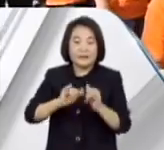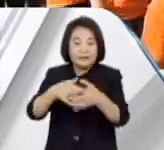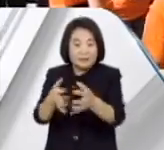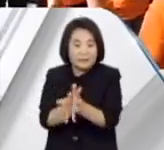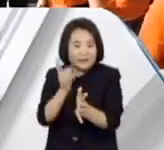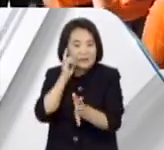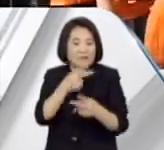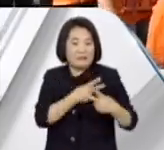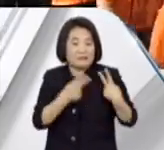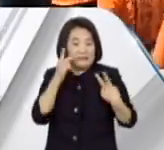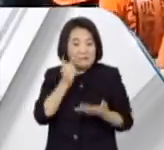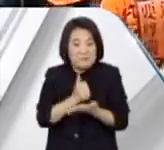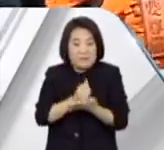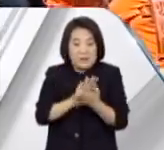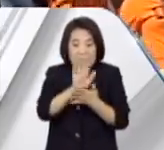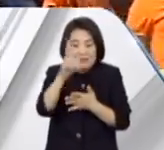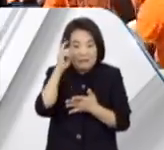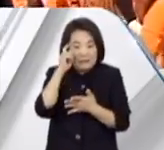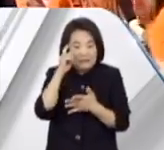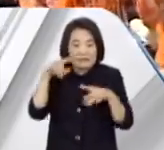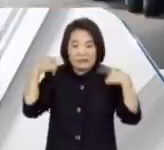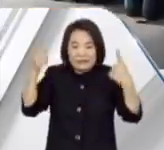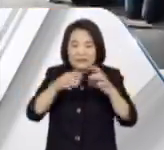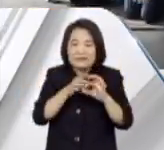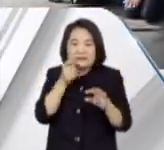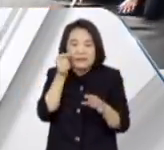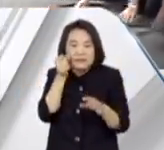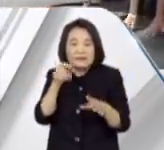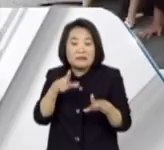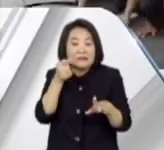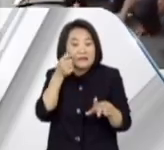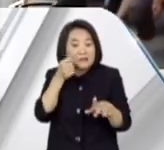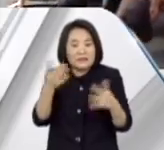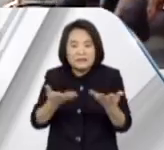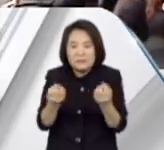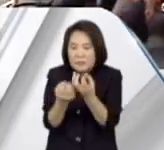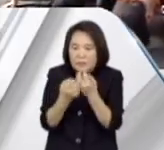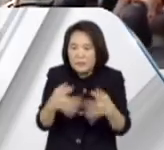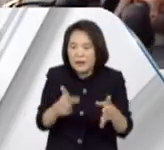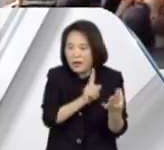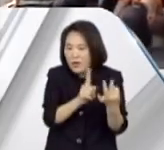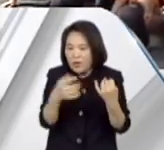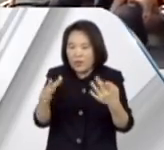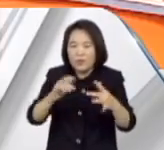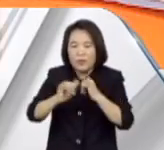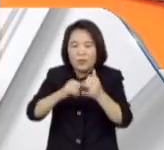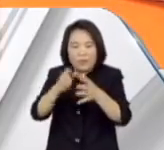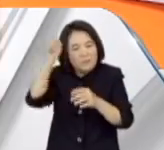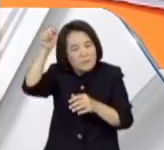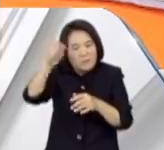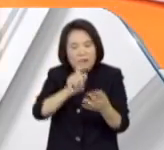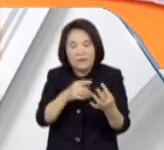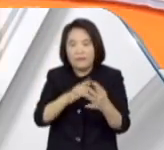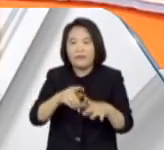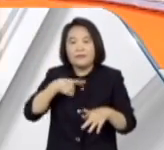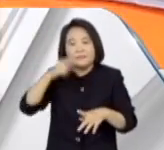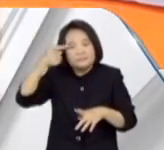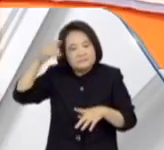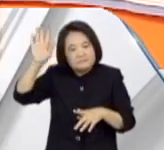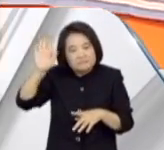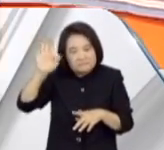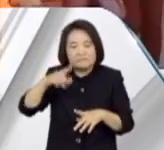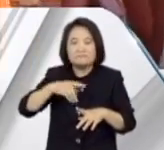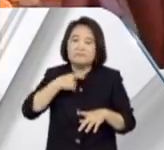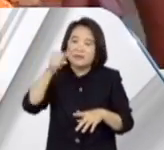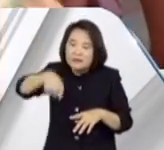供蔡英文对动身过后，对国土所飞燕、韩国台南铁路向东西移的问题，一直不向民国表态。也着为超乱民众五一人许